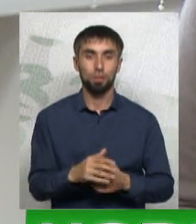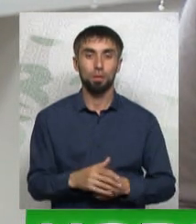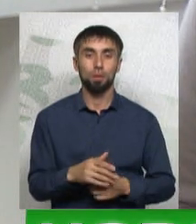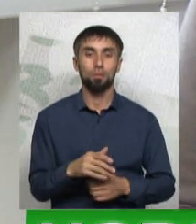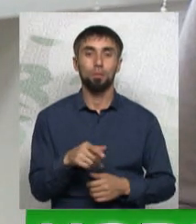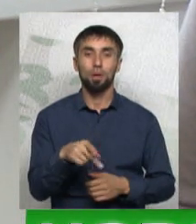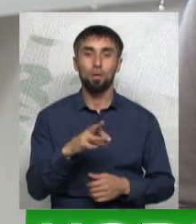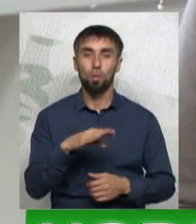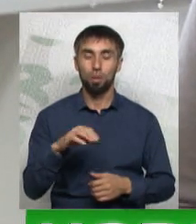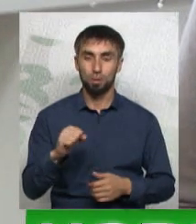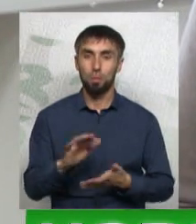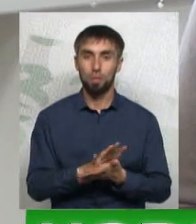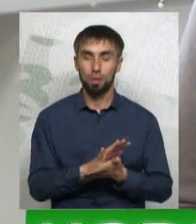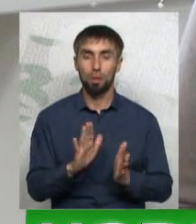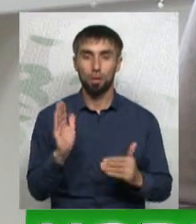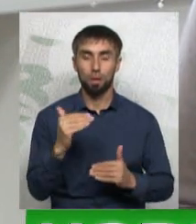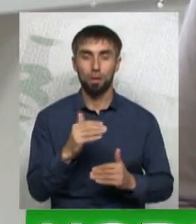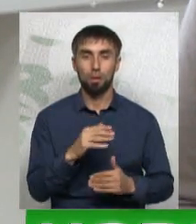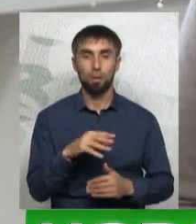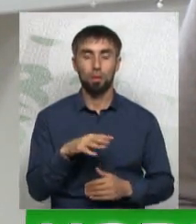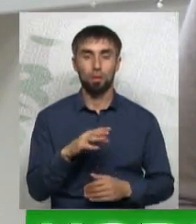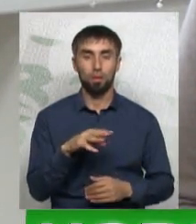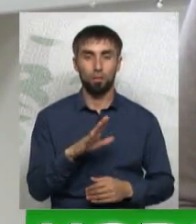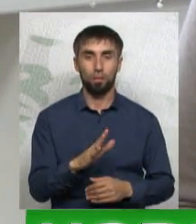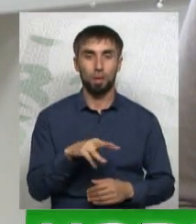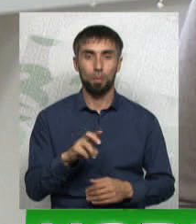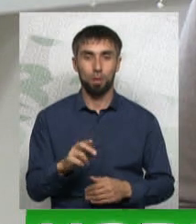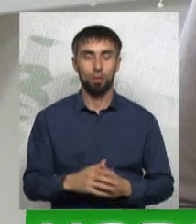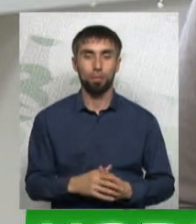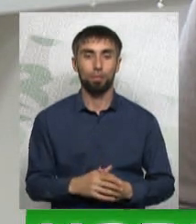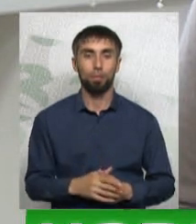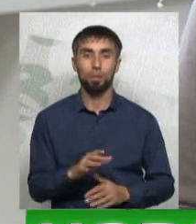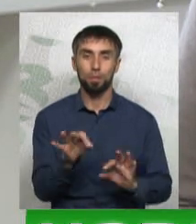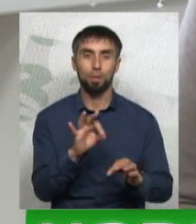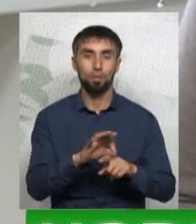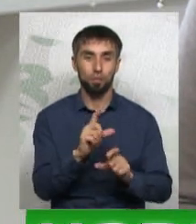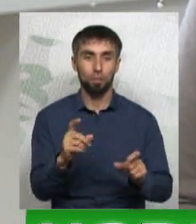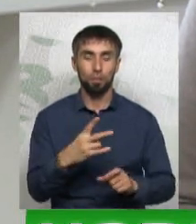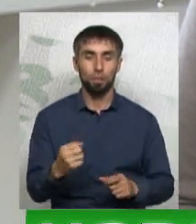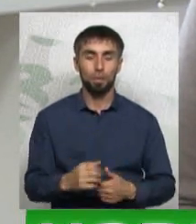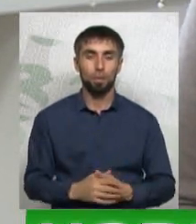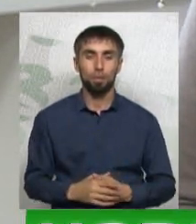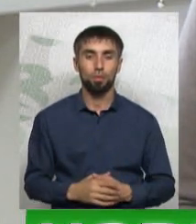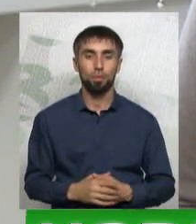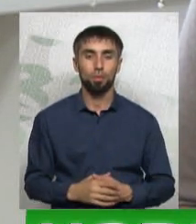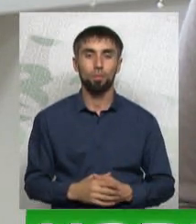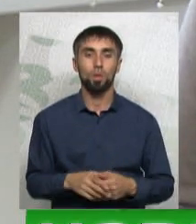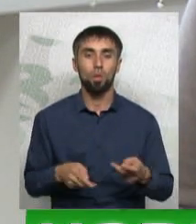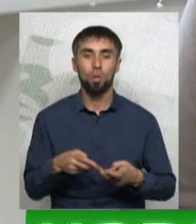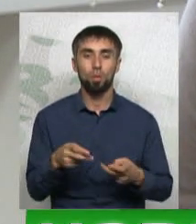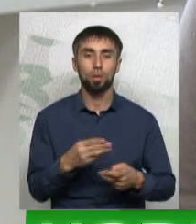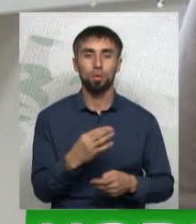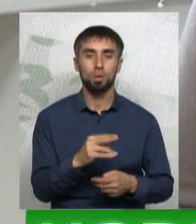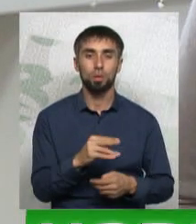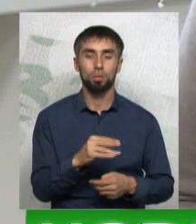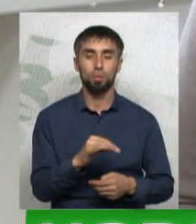проводится по квоте, бесплатно, в рамках ВМП. Отбираем пациентов на операцию по поводу ишемической